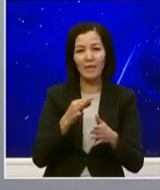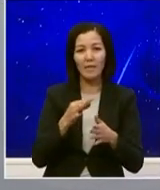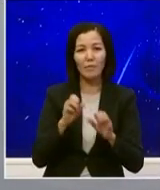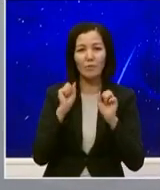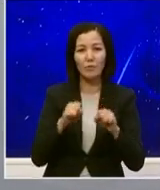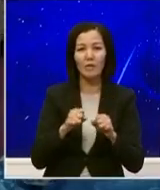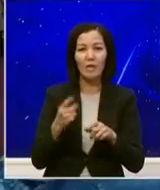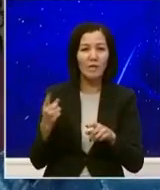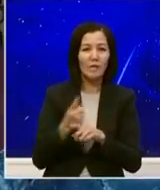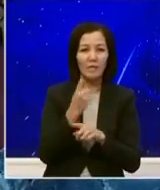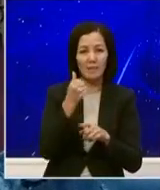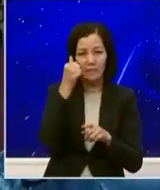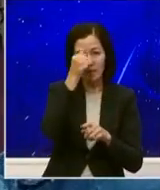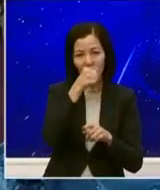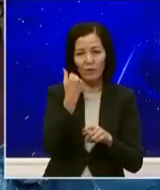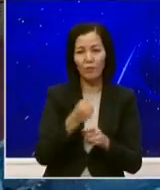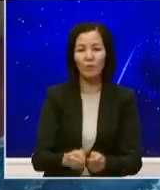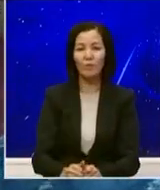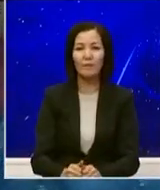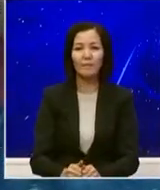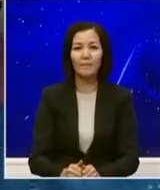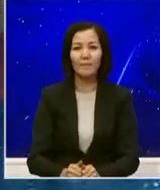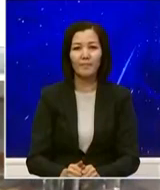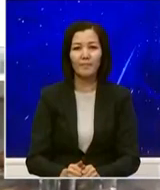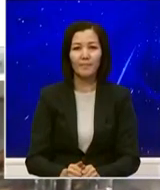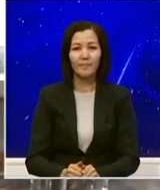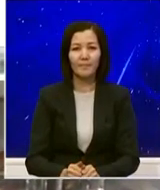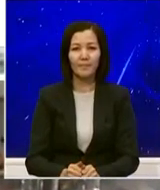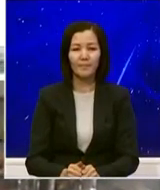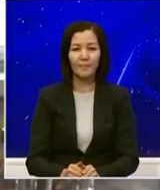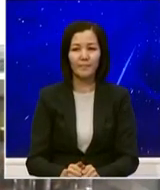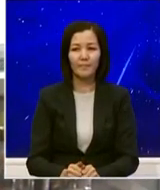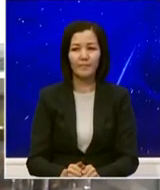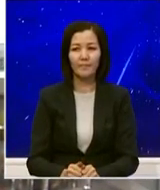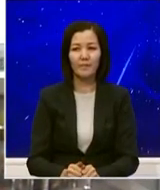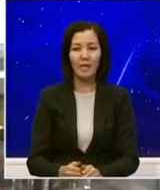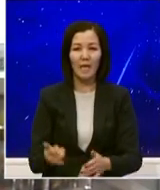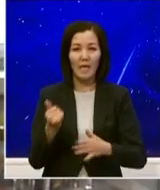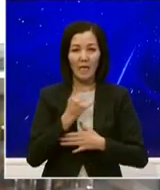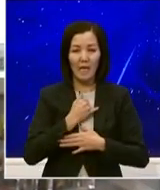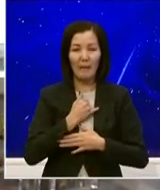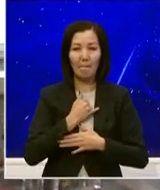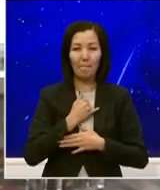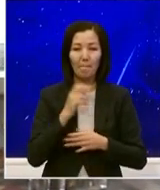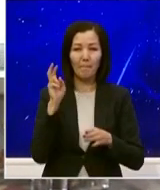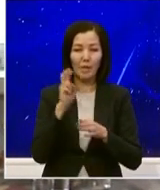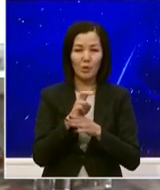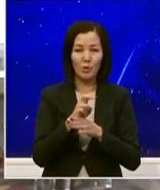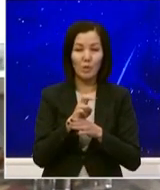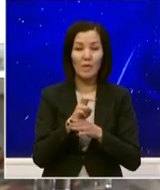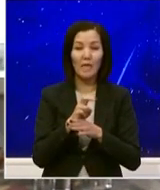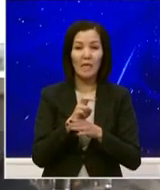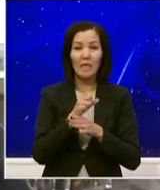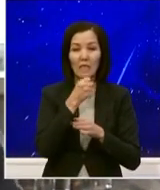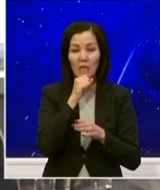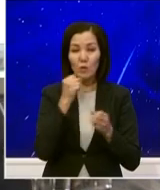которые можно получить лишь раз в году. К нам пришел Дедушка Мороз. Мы ему подготовили